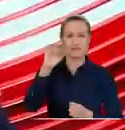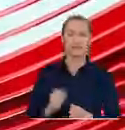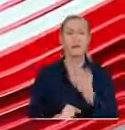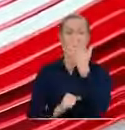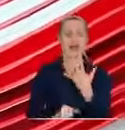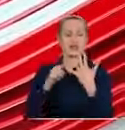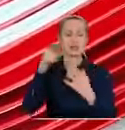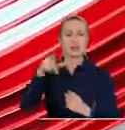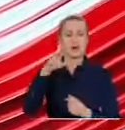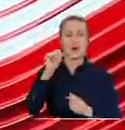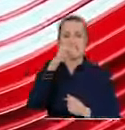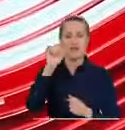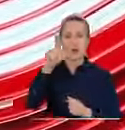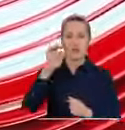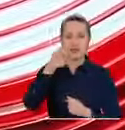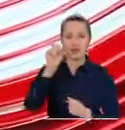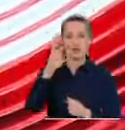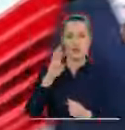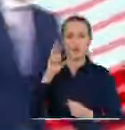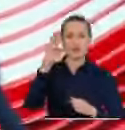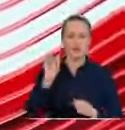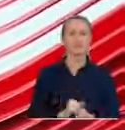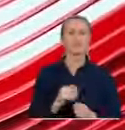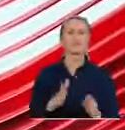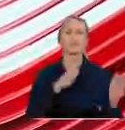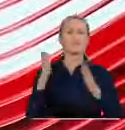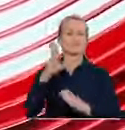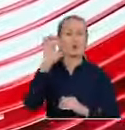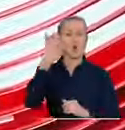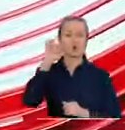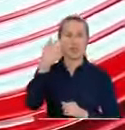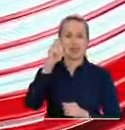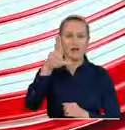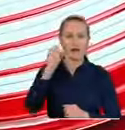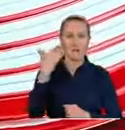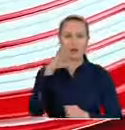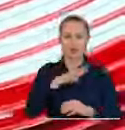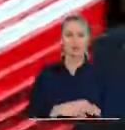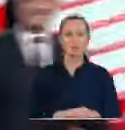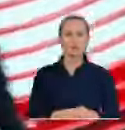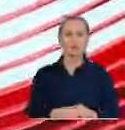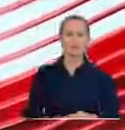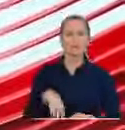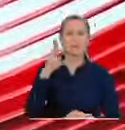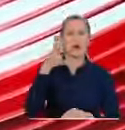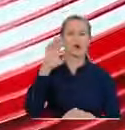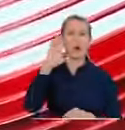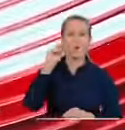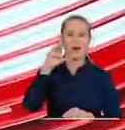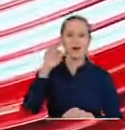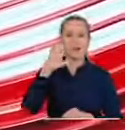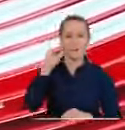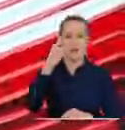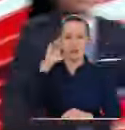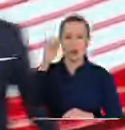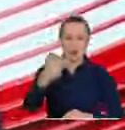Rafał Trzaskowski. Dobry wieczór. Przy stanowisku numer 6 Władysław Kosiniak-Kamysz. Dobry wieczór Państwu. Przy stanowisku numer 7 Robert Biedroń. Dobry wieczór. Przy